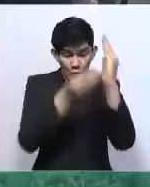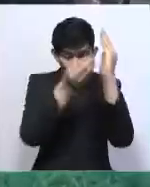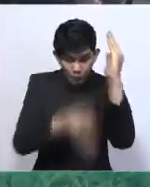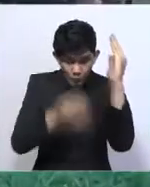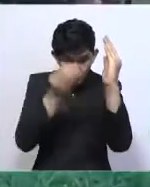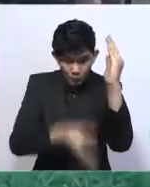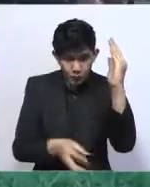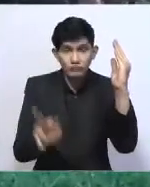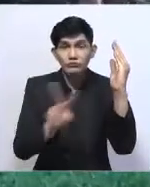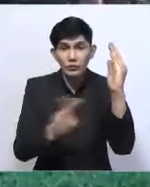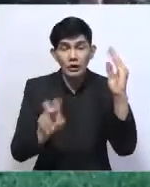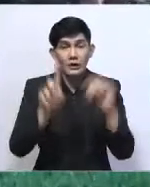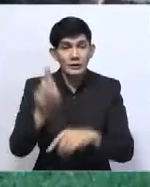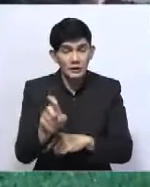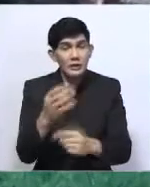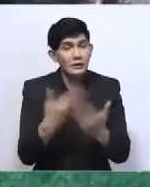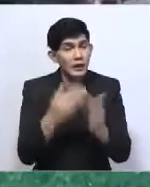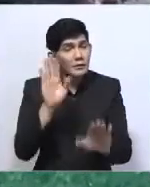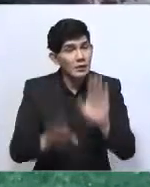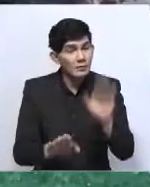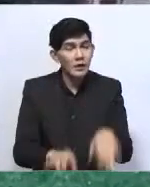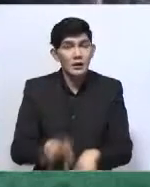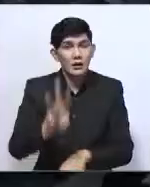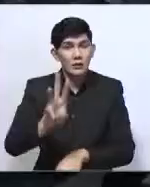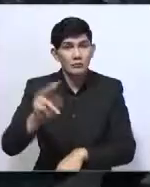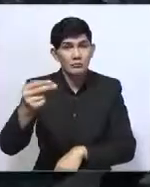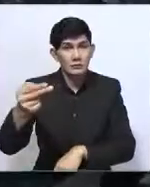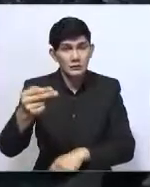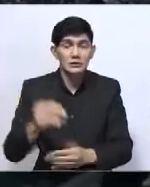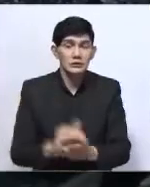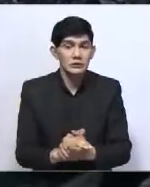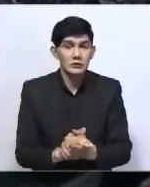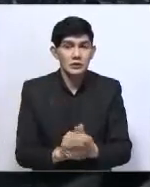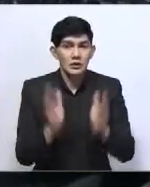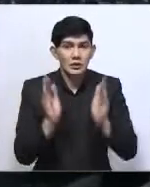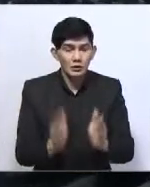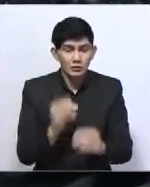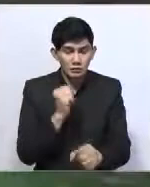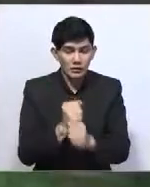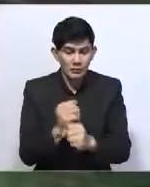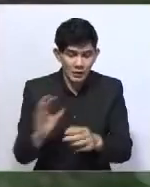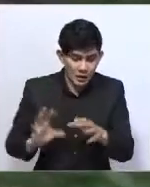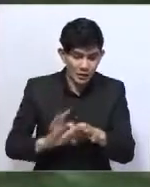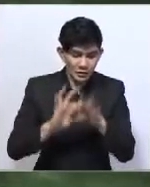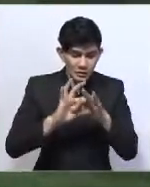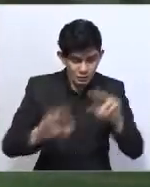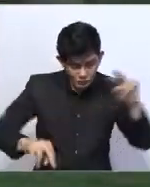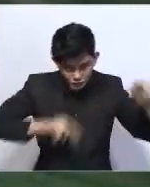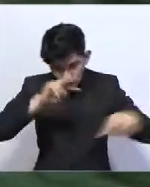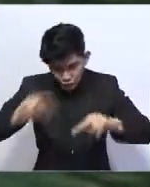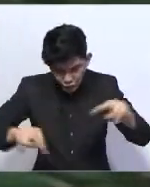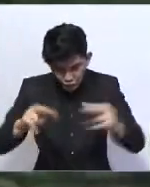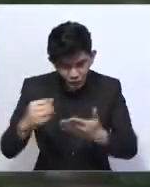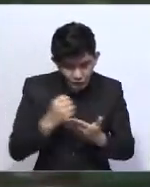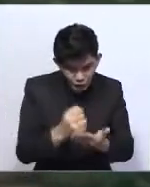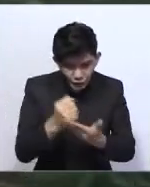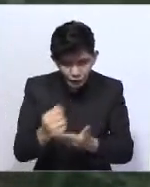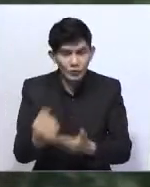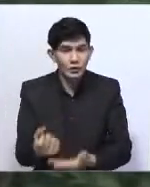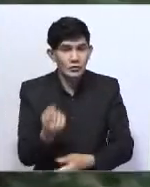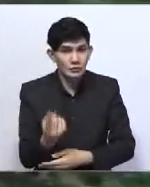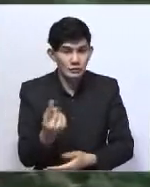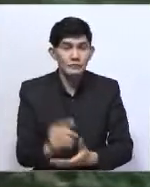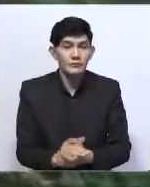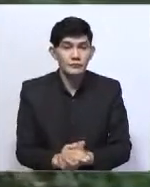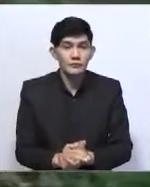หายรวมกว่า200ลูกคิดเป็นมูลค่ากว่า 60,000 บาทด้านหน่วยงานที่เกี่ยวข้องก็ต้องเร่งสำรวจพื้นที่เพื่อให้ความช่วยเหลือด้วย